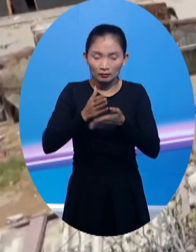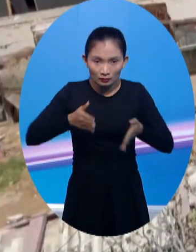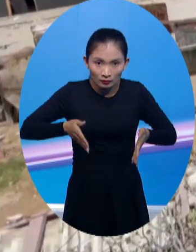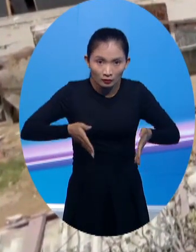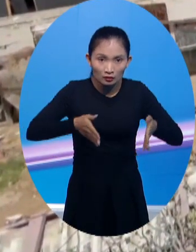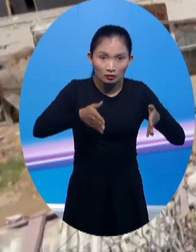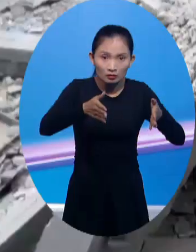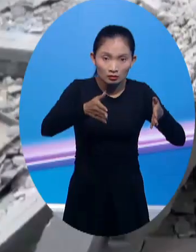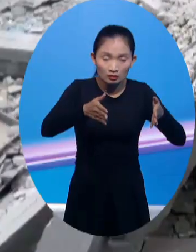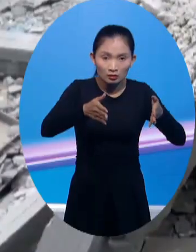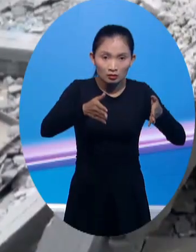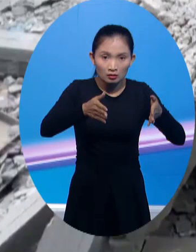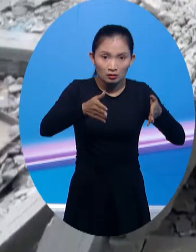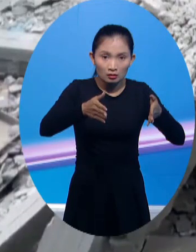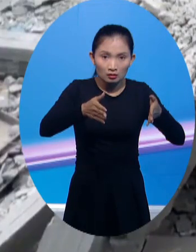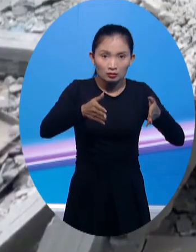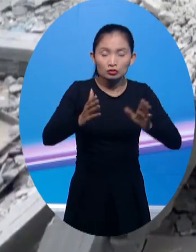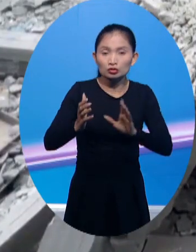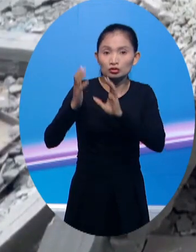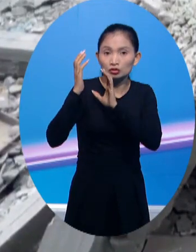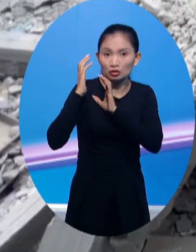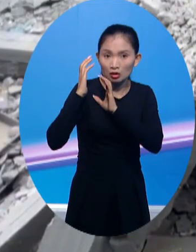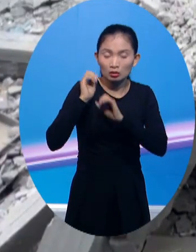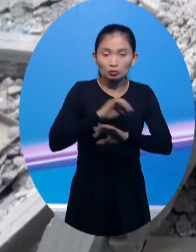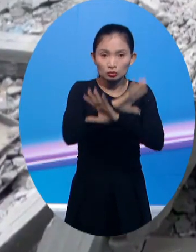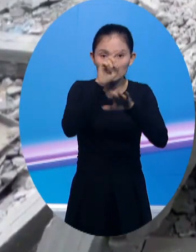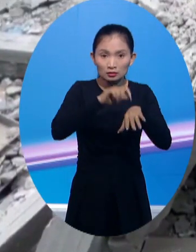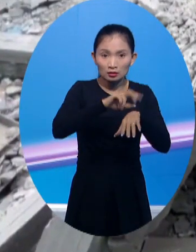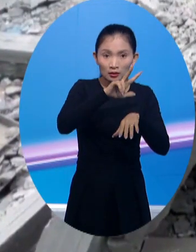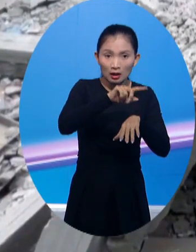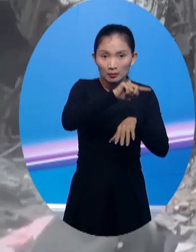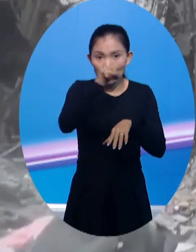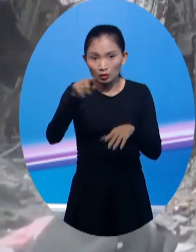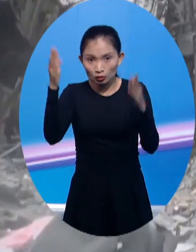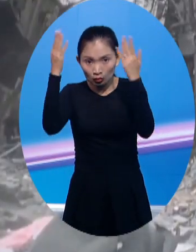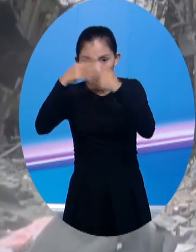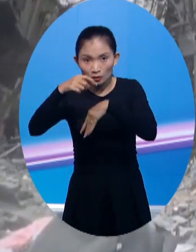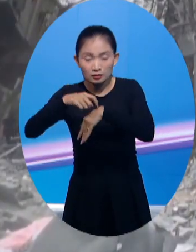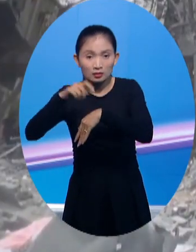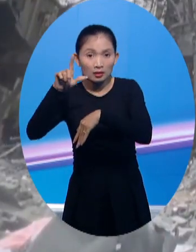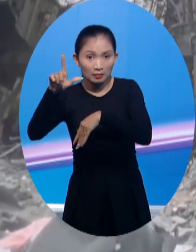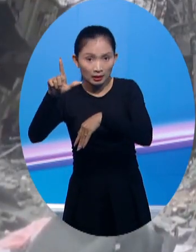shom đến đường Salah andin từ 8:00 sáng đến 7:00 tối mỗi ngày đến khi có thông báo mới